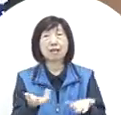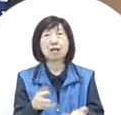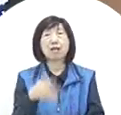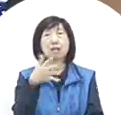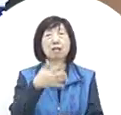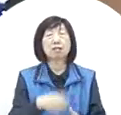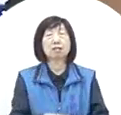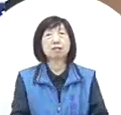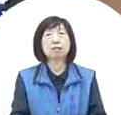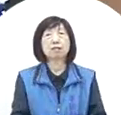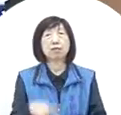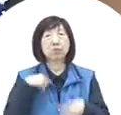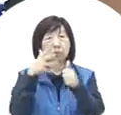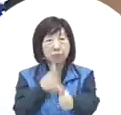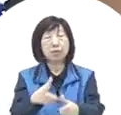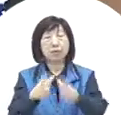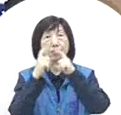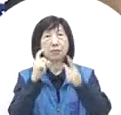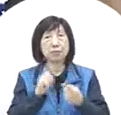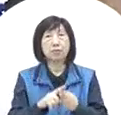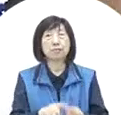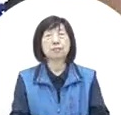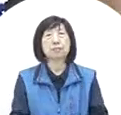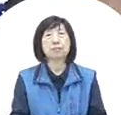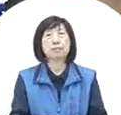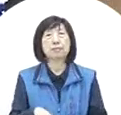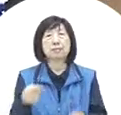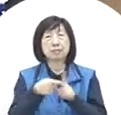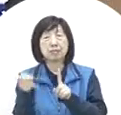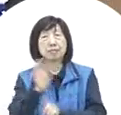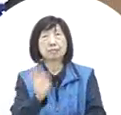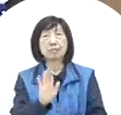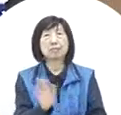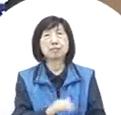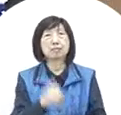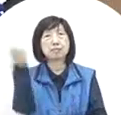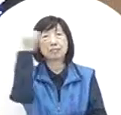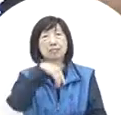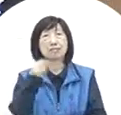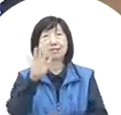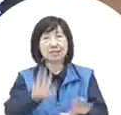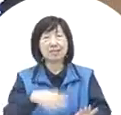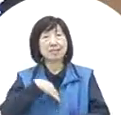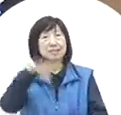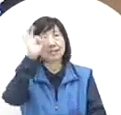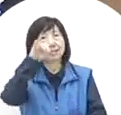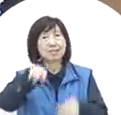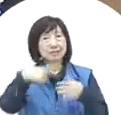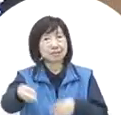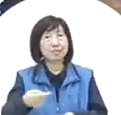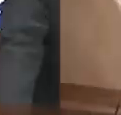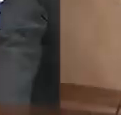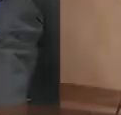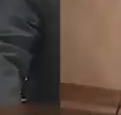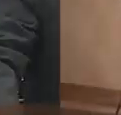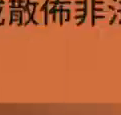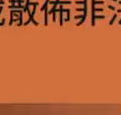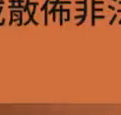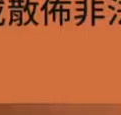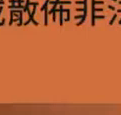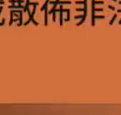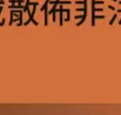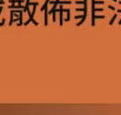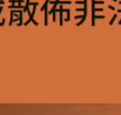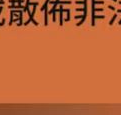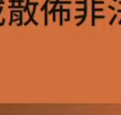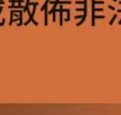好不好？所以你知道嘛？所以市长，你刚才是可能突然忘，这没关系，可能突然忘记没关系。来，我们看下一页。N 号房事件就是当时在南韩